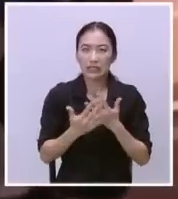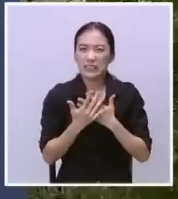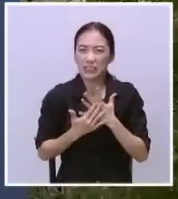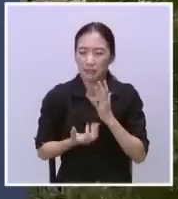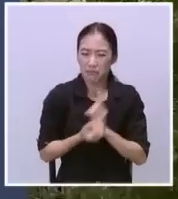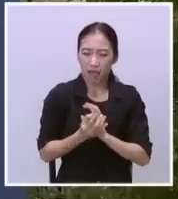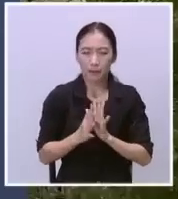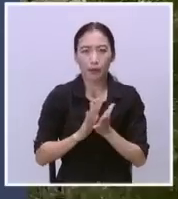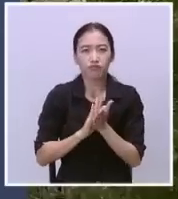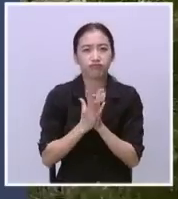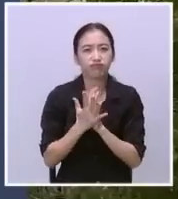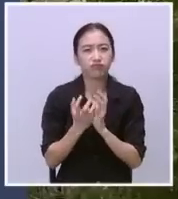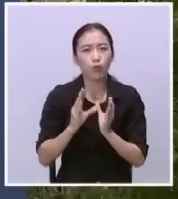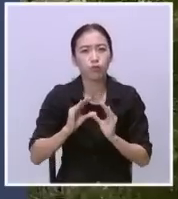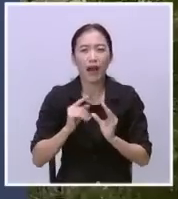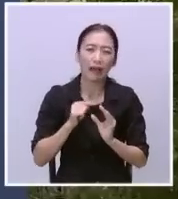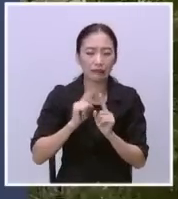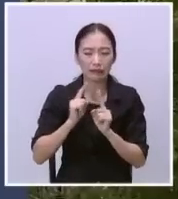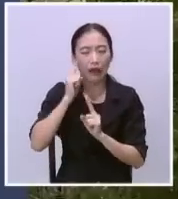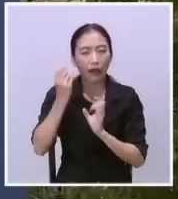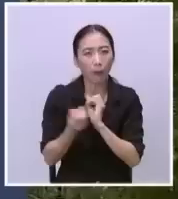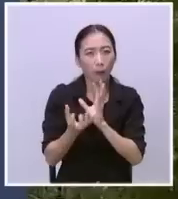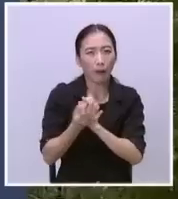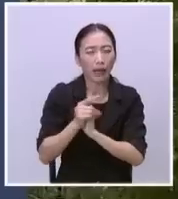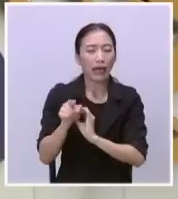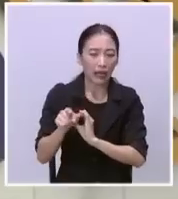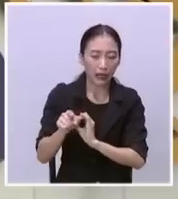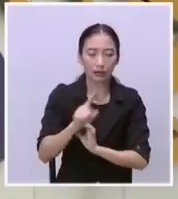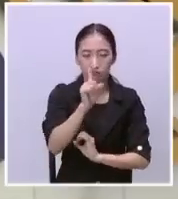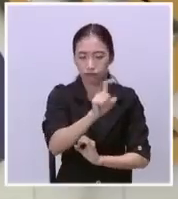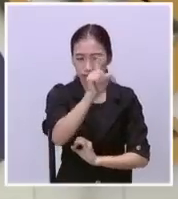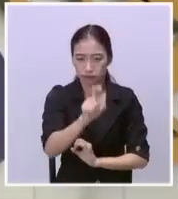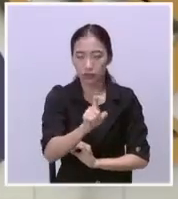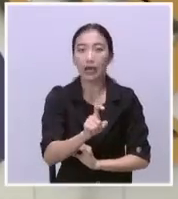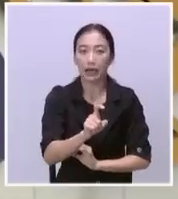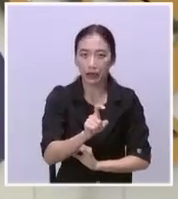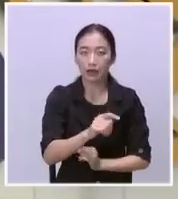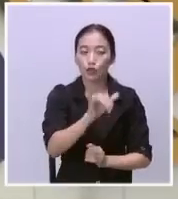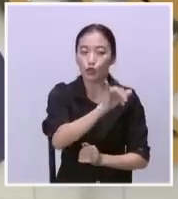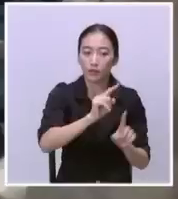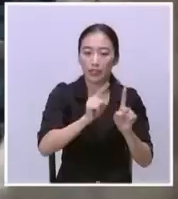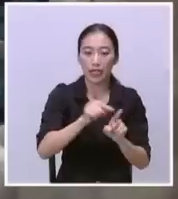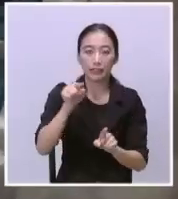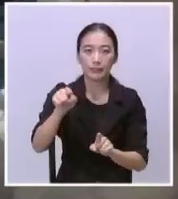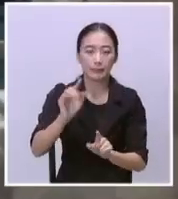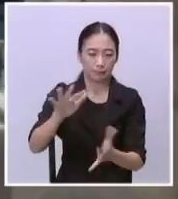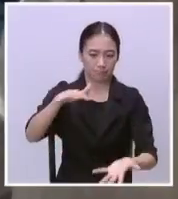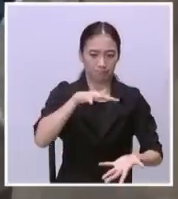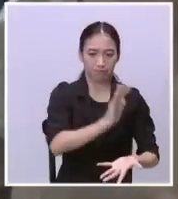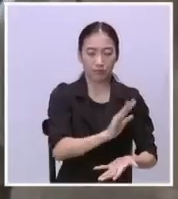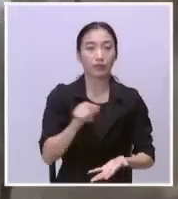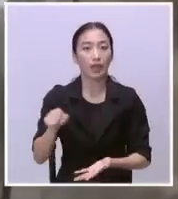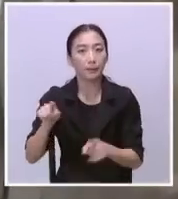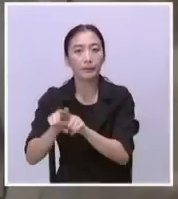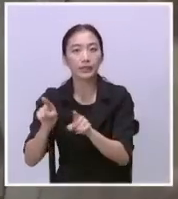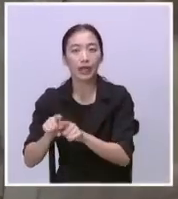ขณะที่ประเด็นที่3เลยนะคะอันนี้เป็นประเด็นที่หลายๆที่ทั่วโลกก็เจอปัญหานี้ค่ะคือประชาชนยังไม่ได้ตระหนักถึงความสำคัญในการฉีดวั